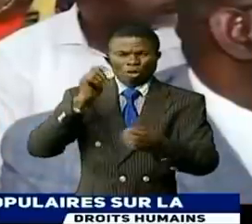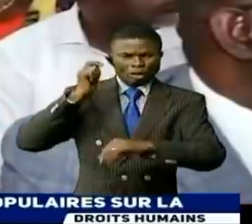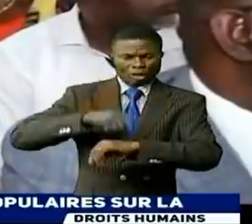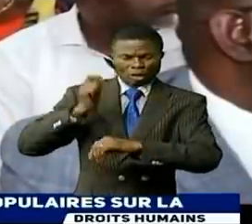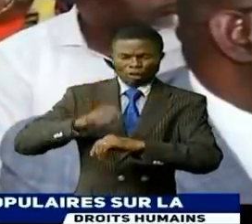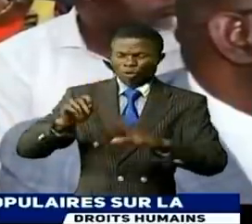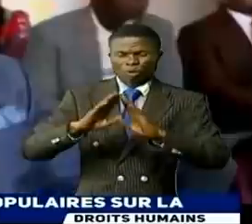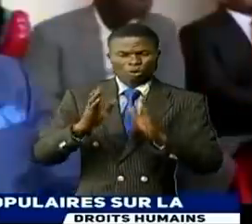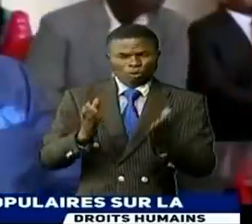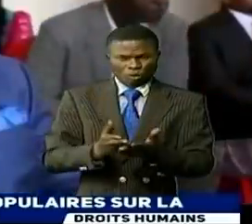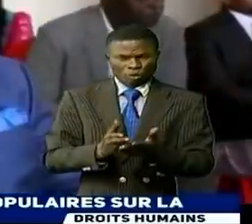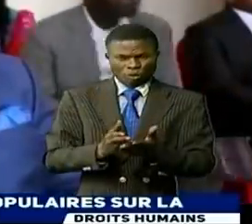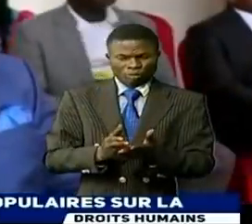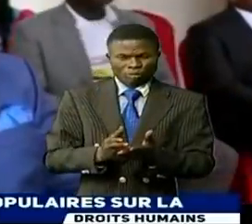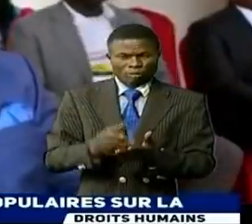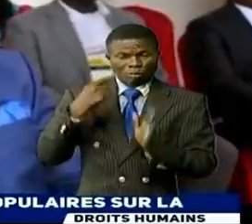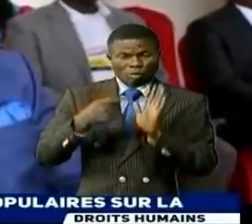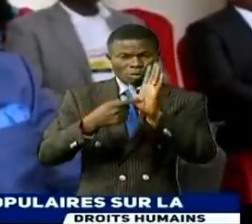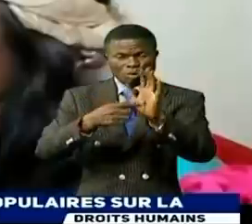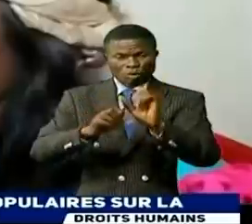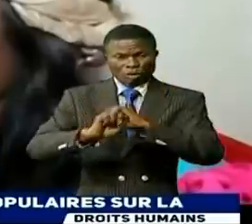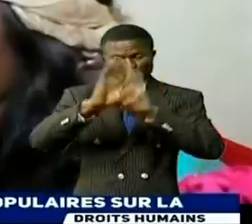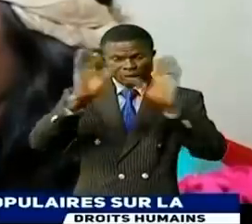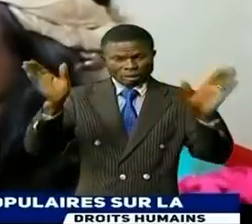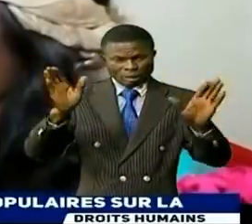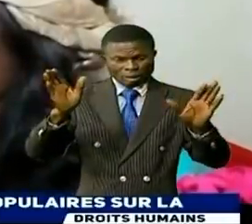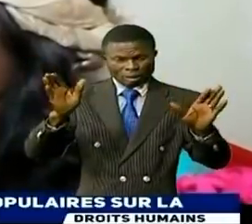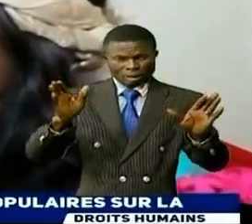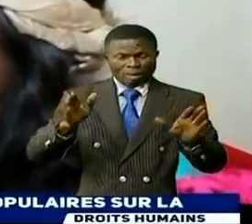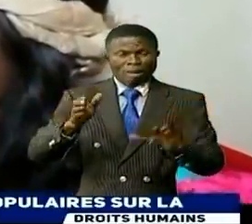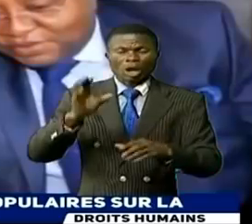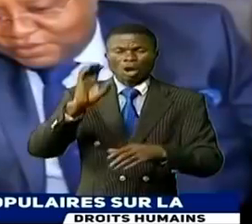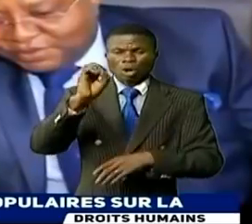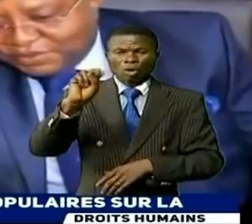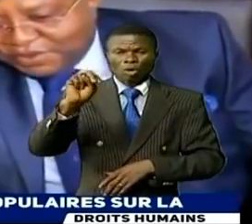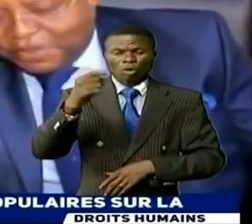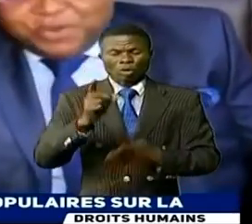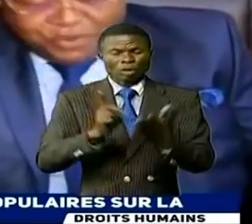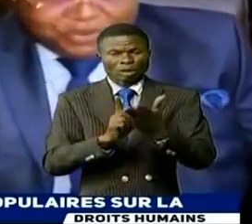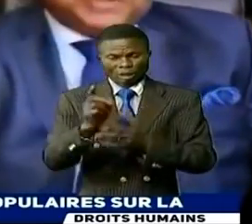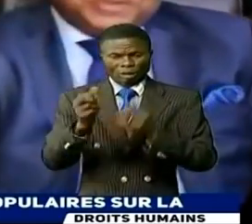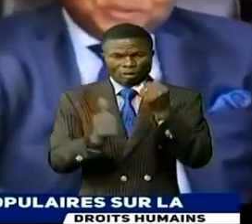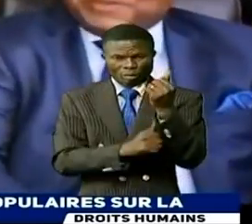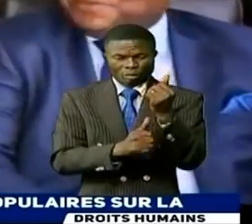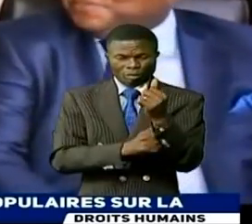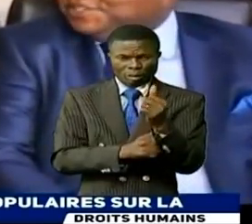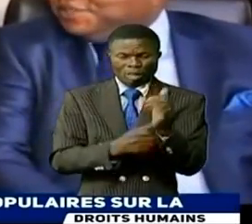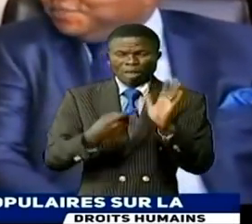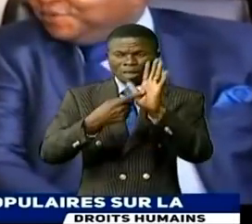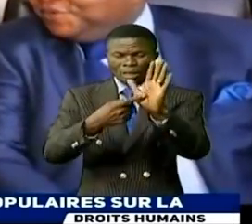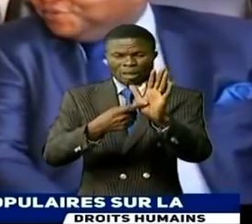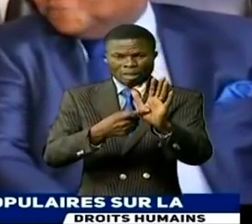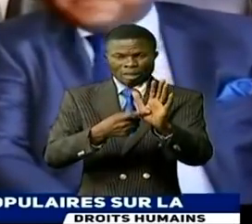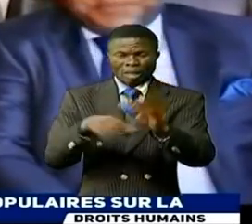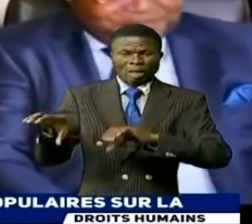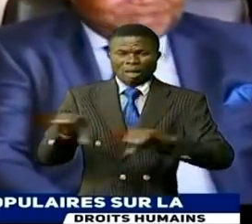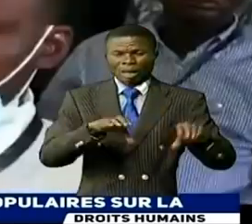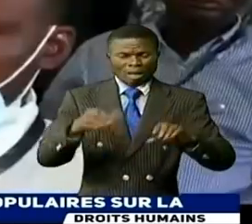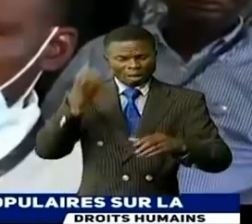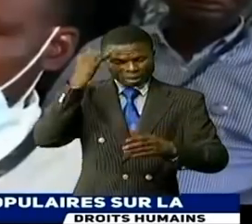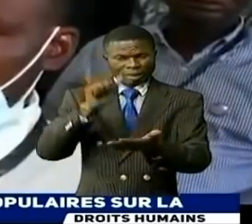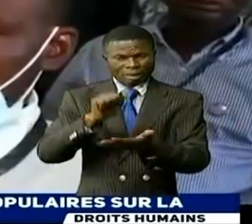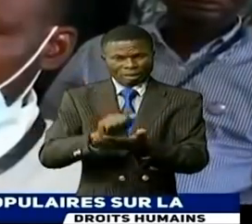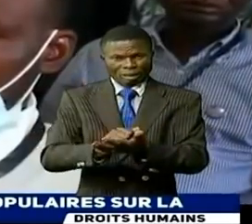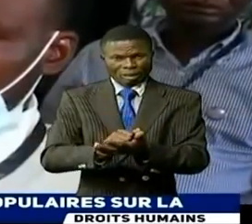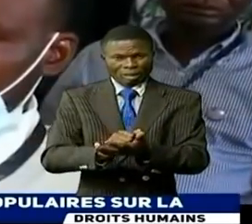transitionnelle. Pour planter le décor, le consortium des ONG de droits de l'homme a replacé les faits dans leur contexte